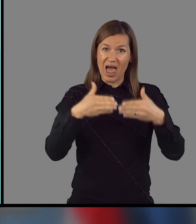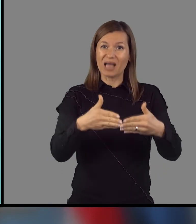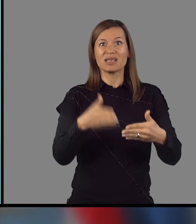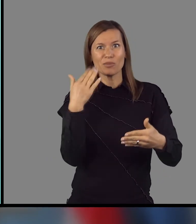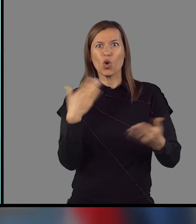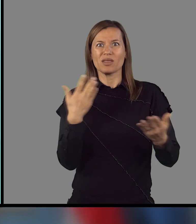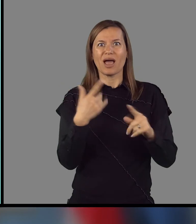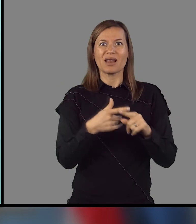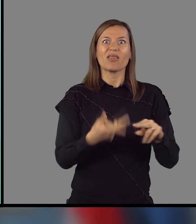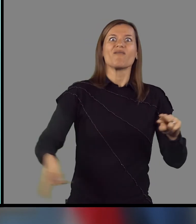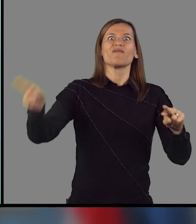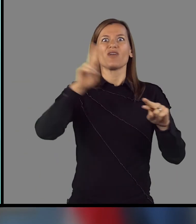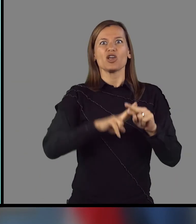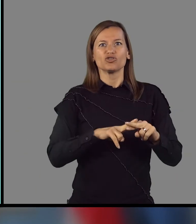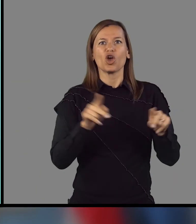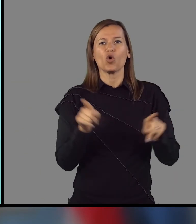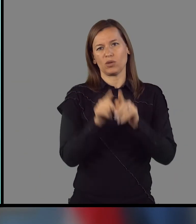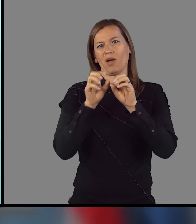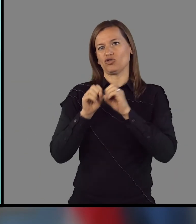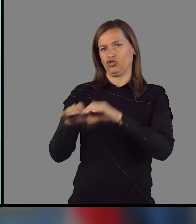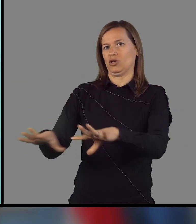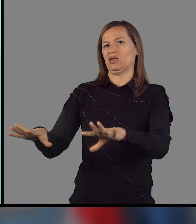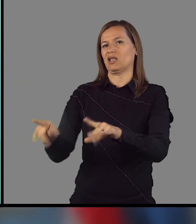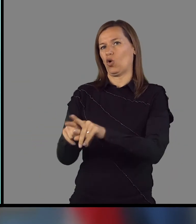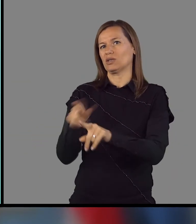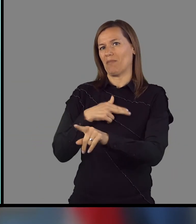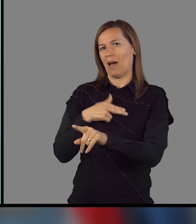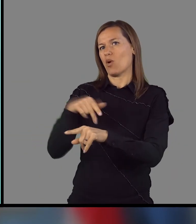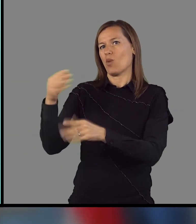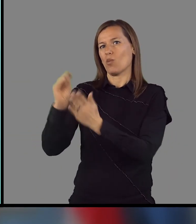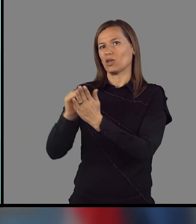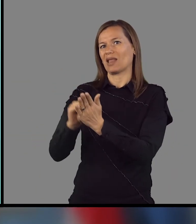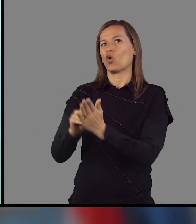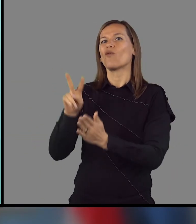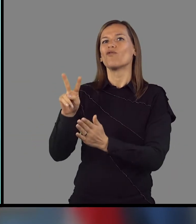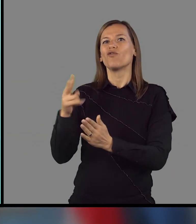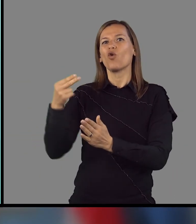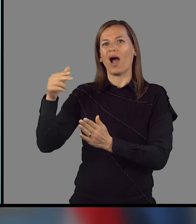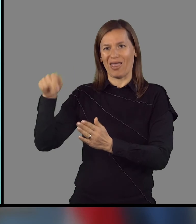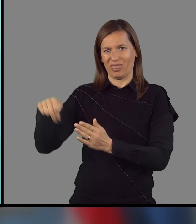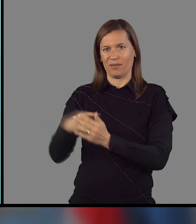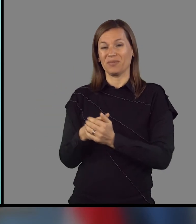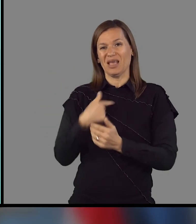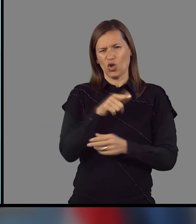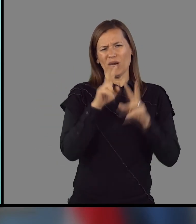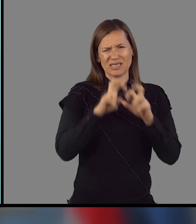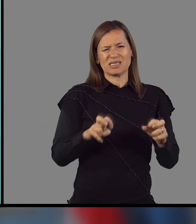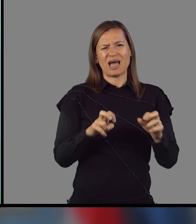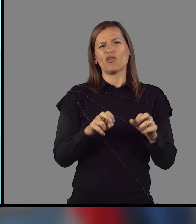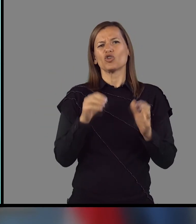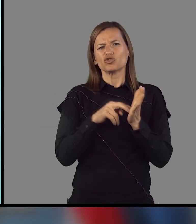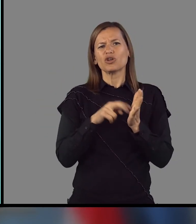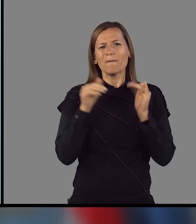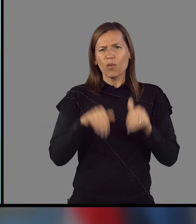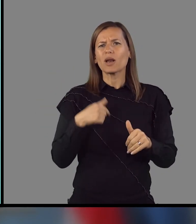Namreč širjenje na tej ladji je bilo kar nekajkrat višje, kot je bilo širjenje, kot jih imamo opisane po podatkih v Wuhanu. Jaz